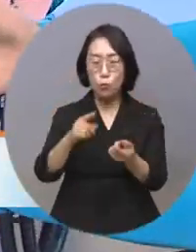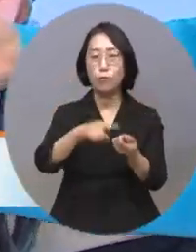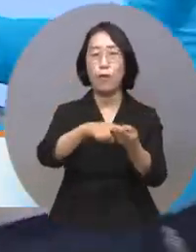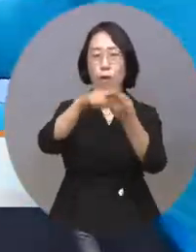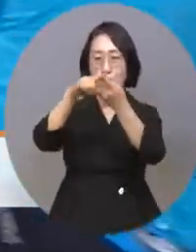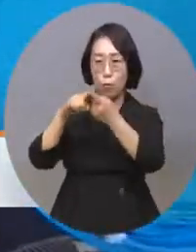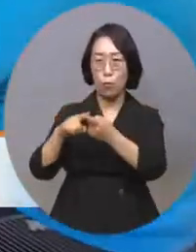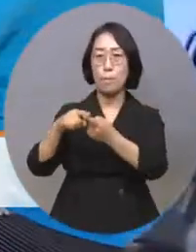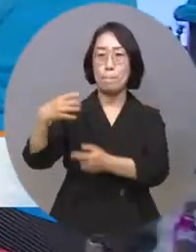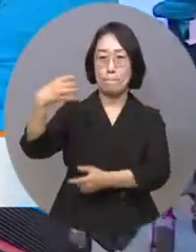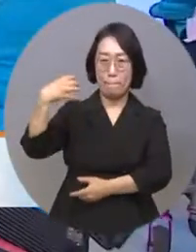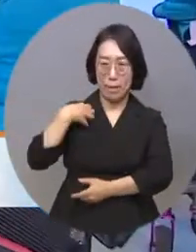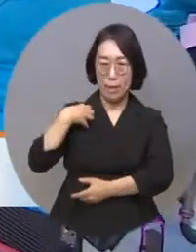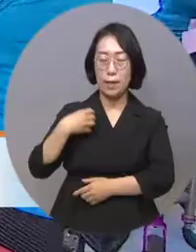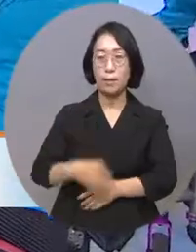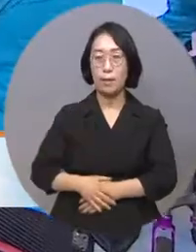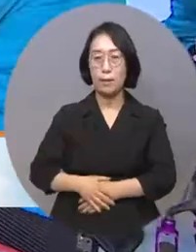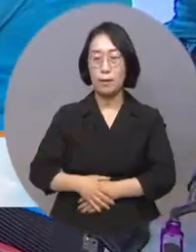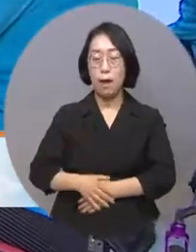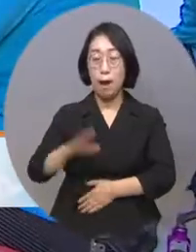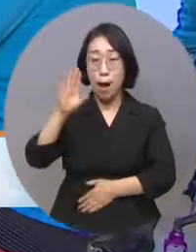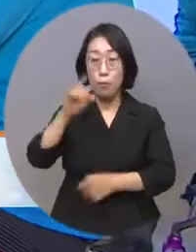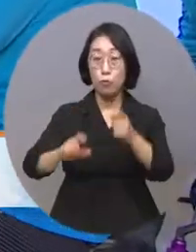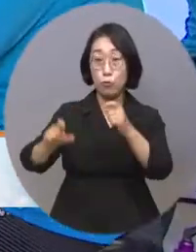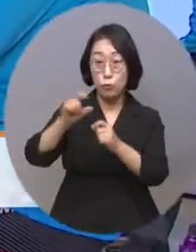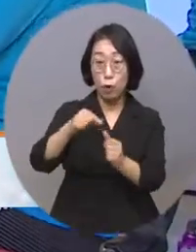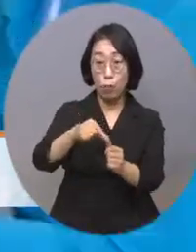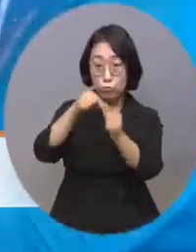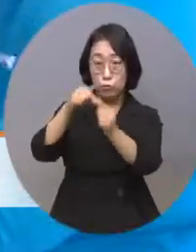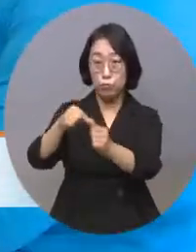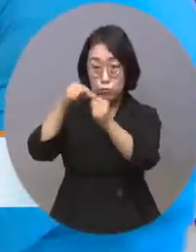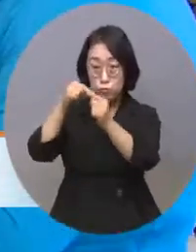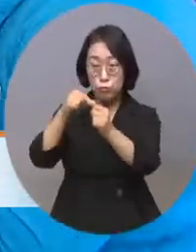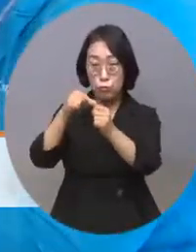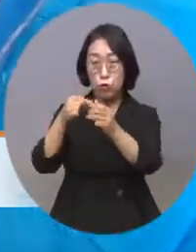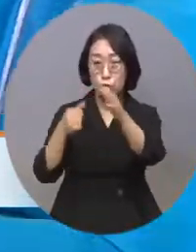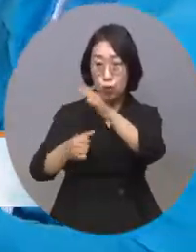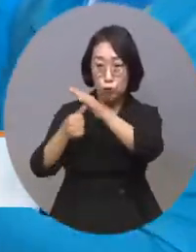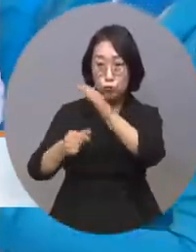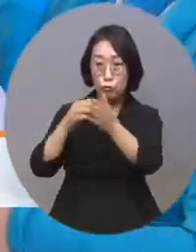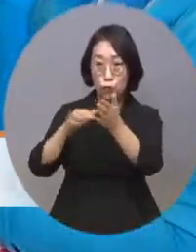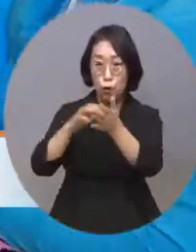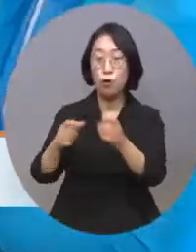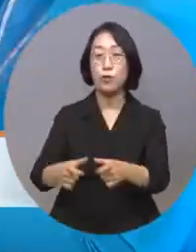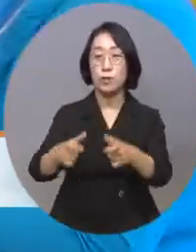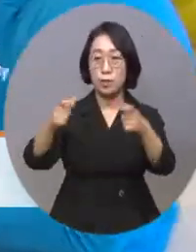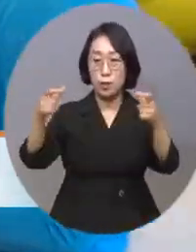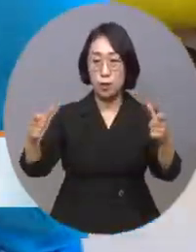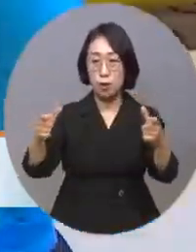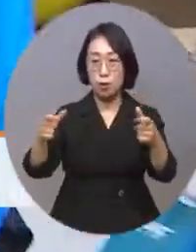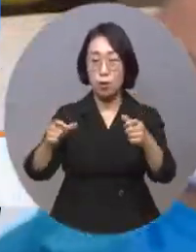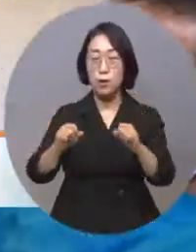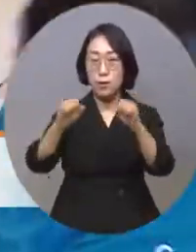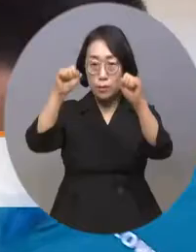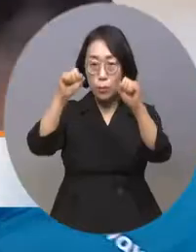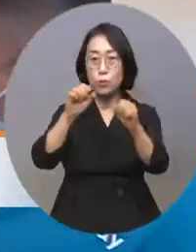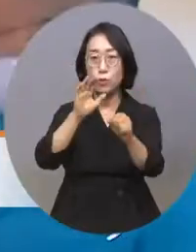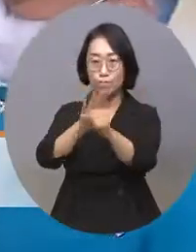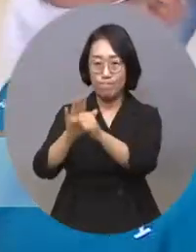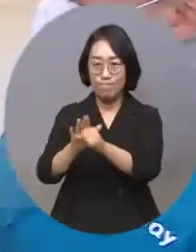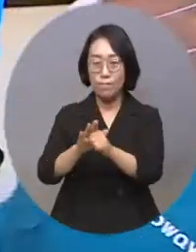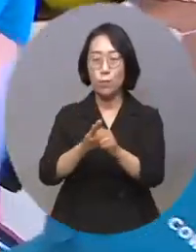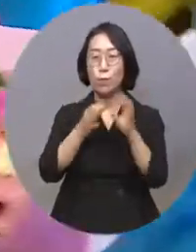채용했습니다. 향후 추가 채용을 통해 선수진을 보강할 예정으로 장애인 고용과 스포츠 발전을 위해 헌신할